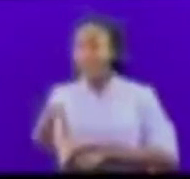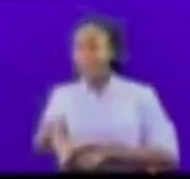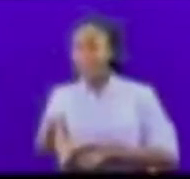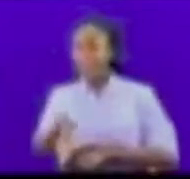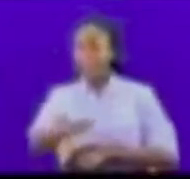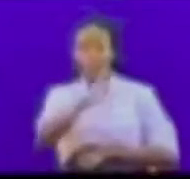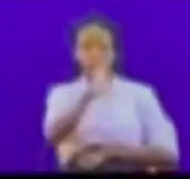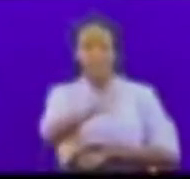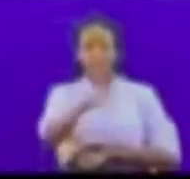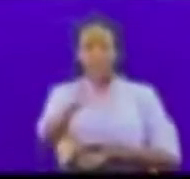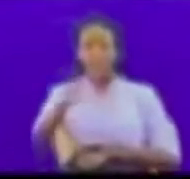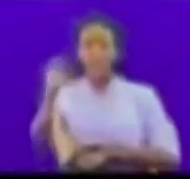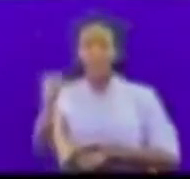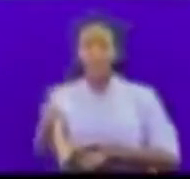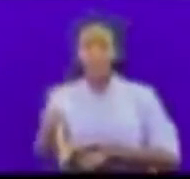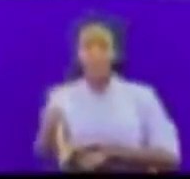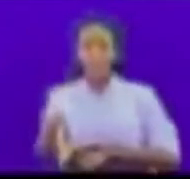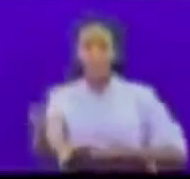Asante.